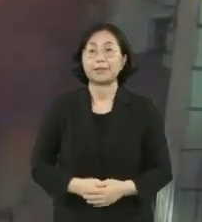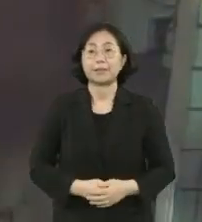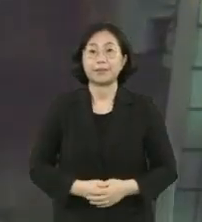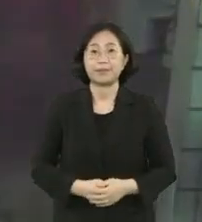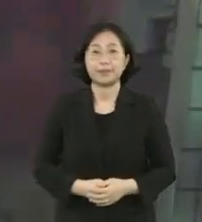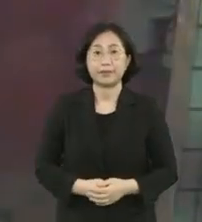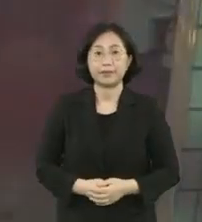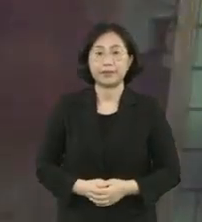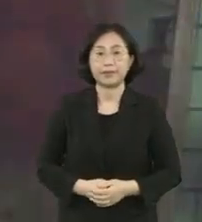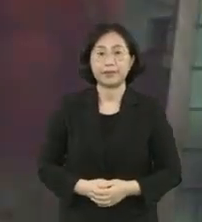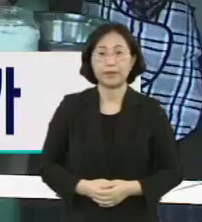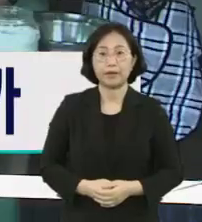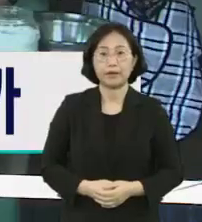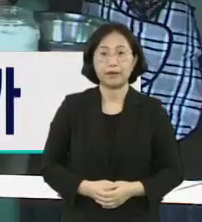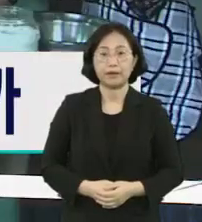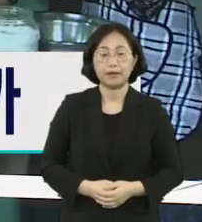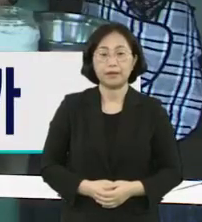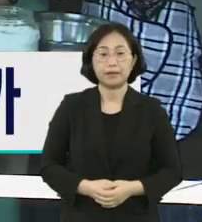김철진입니다.